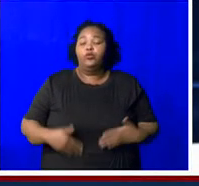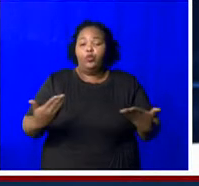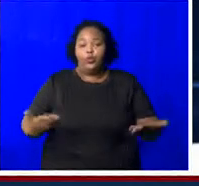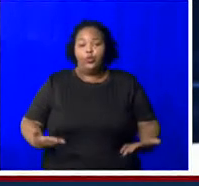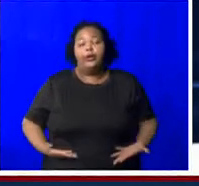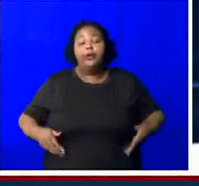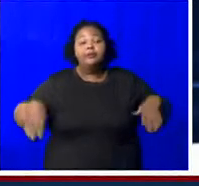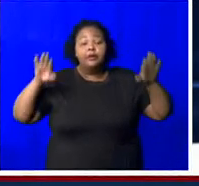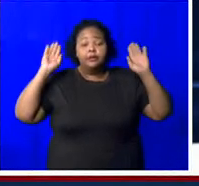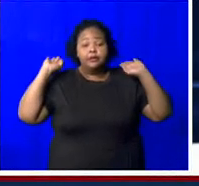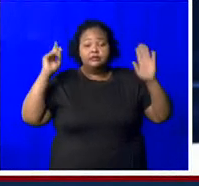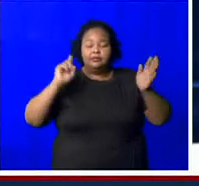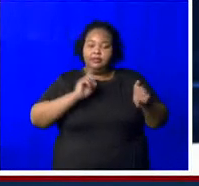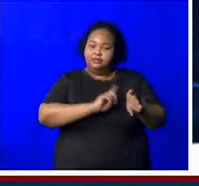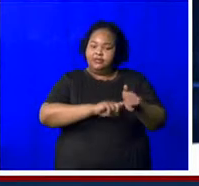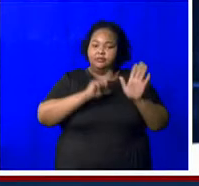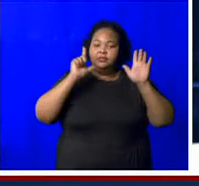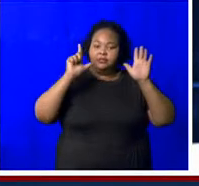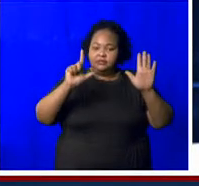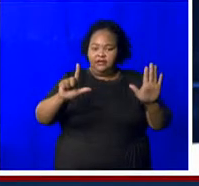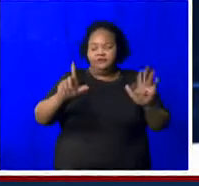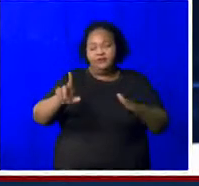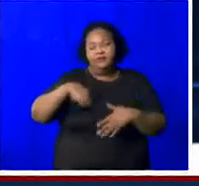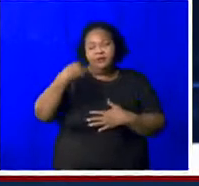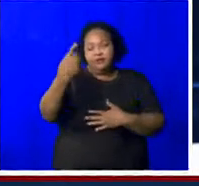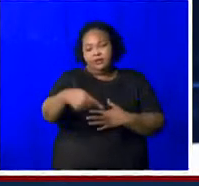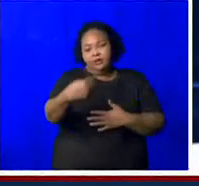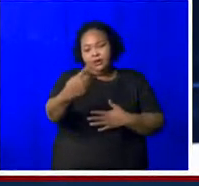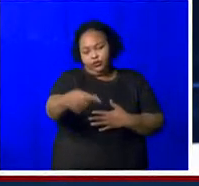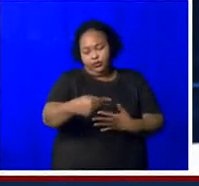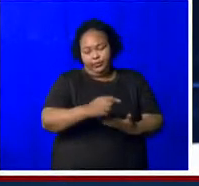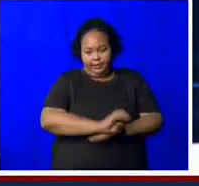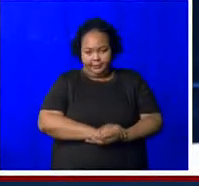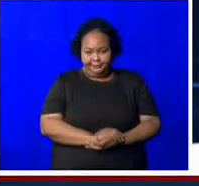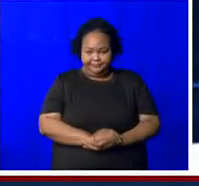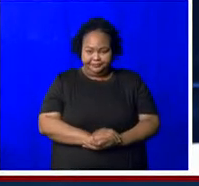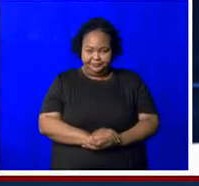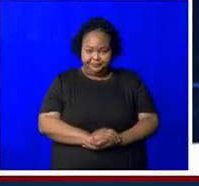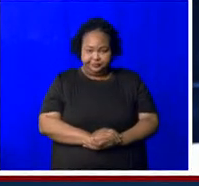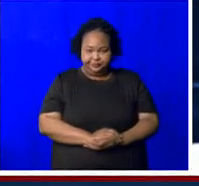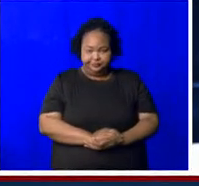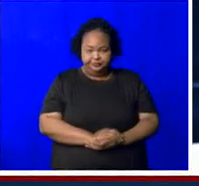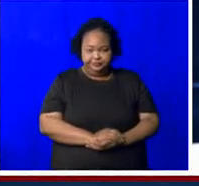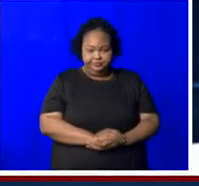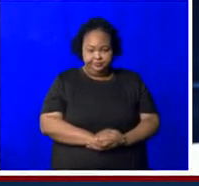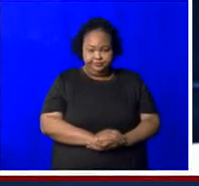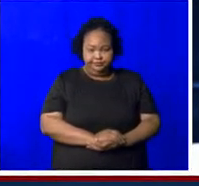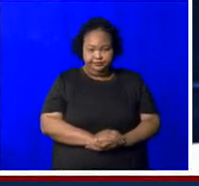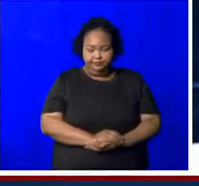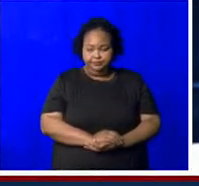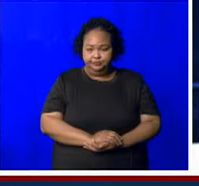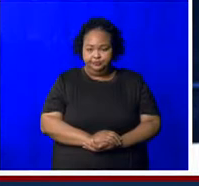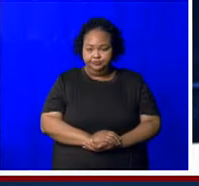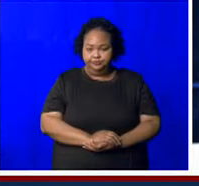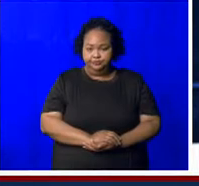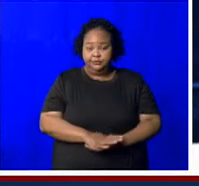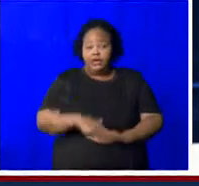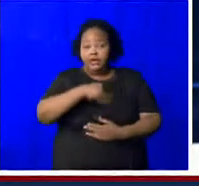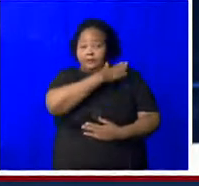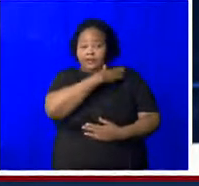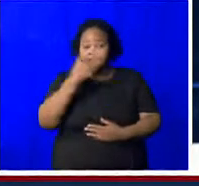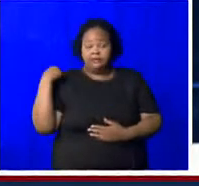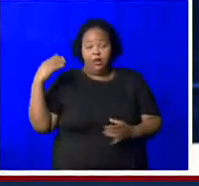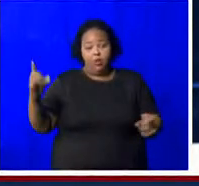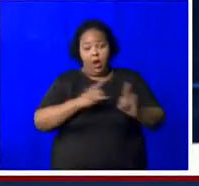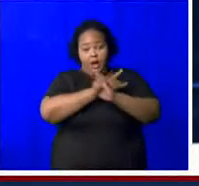Siphinze sinemukele maswahla mahle kakhulu labo labasanza kuvulela umsakato titfombe iEswatini TV. Sichubeka nato Tindzaba. Indvuna